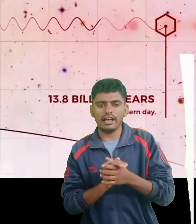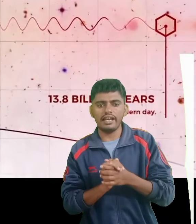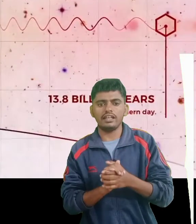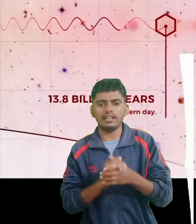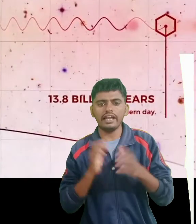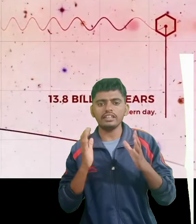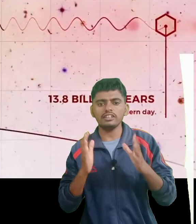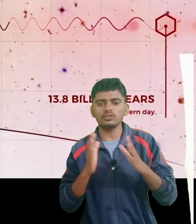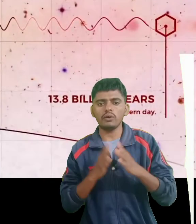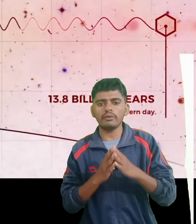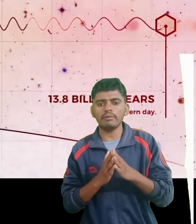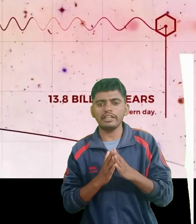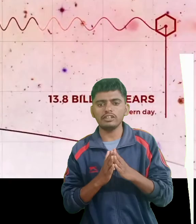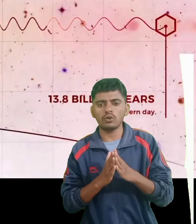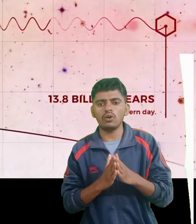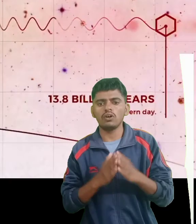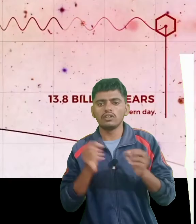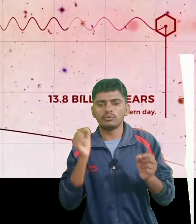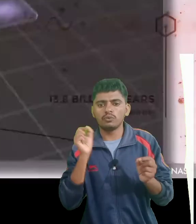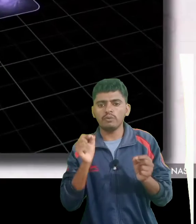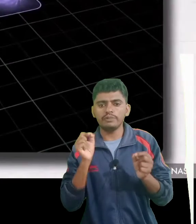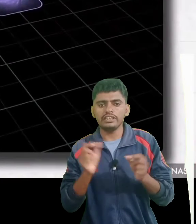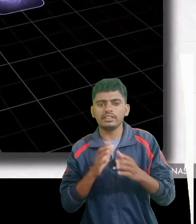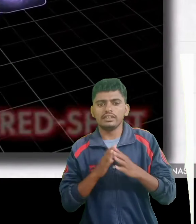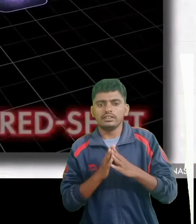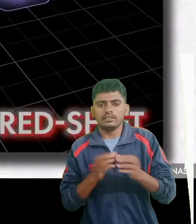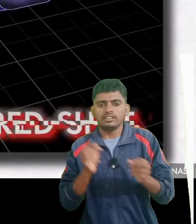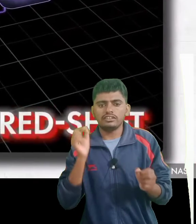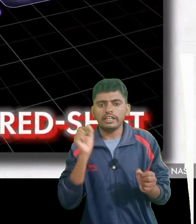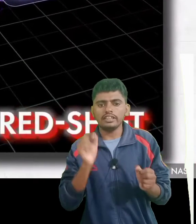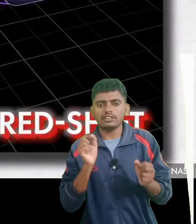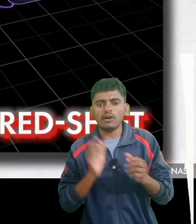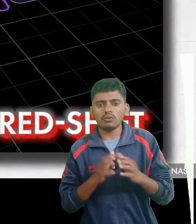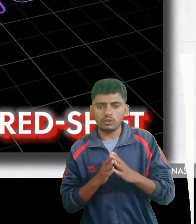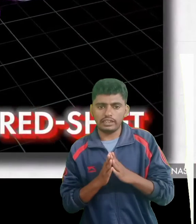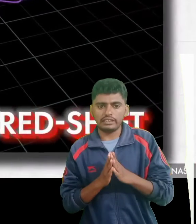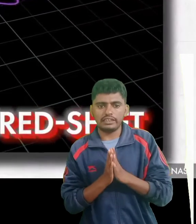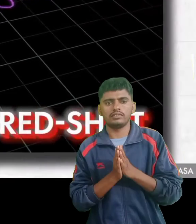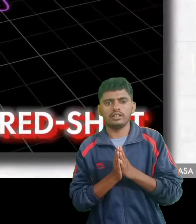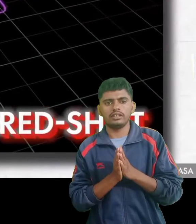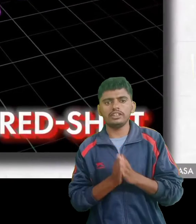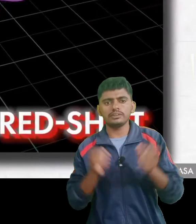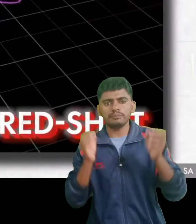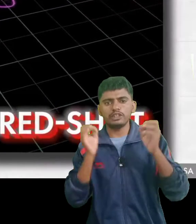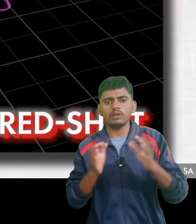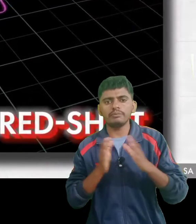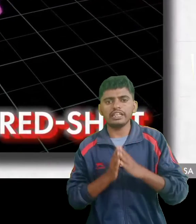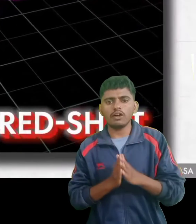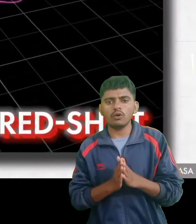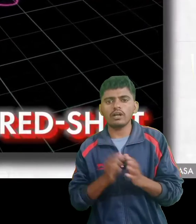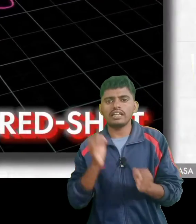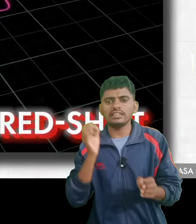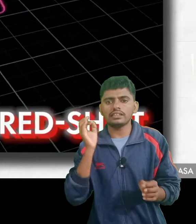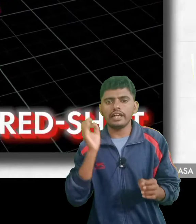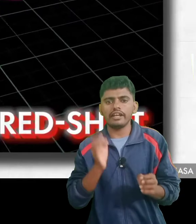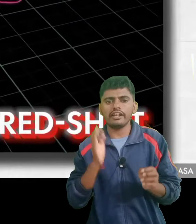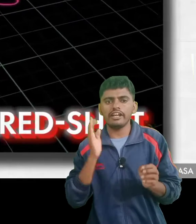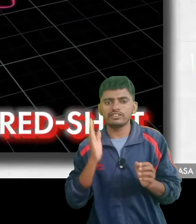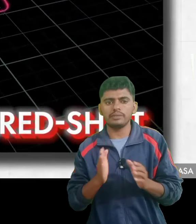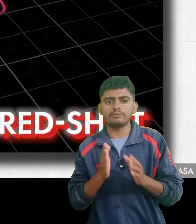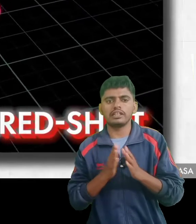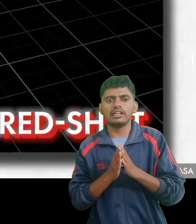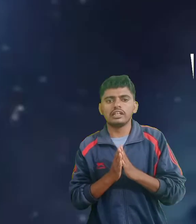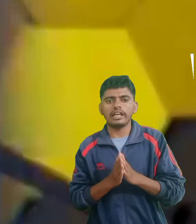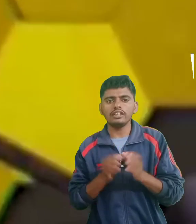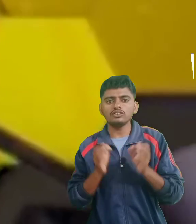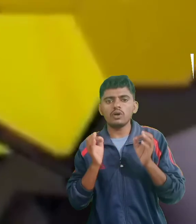करने लग रहा है, लाइट की जो वेवलेंथ हो वो भी स्ट्रेच आउट हो जाती है। इस फिनोमिना को कहा जाता है